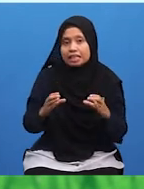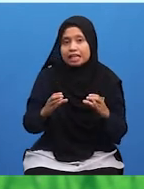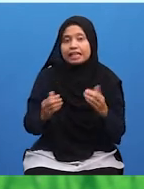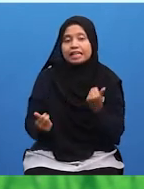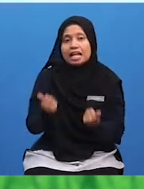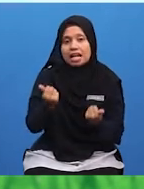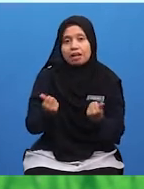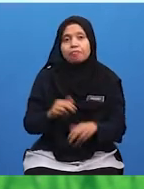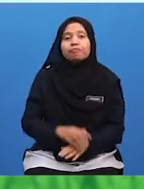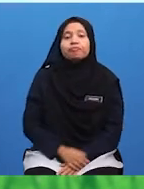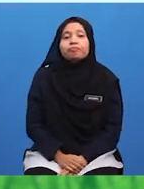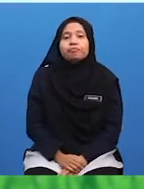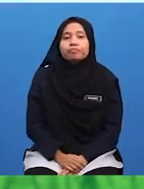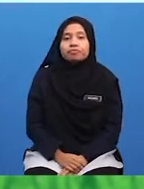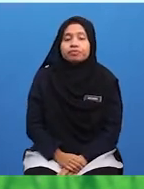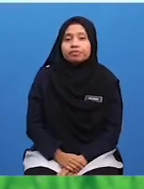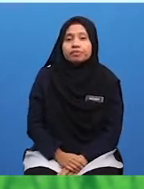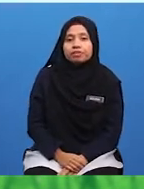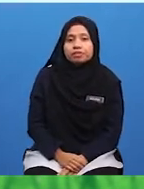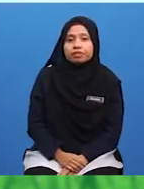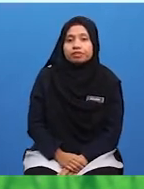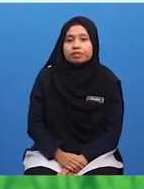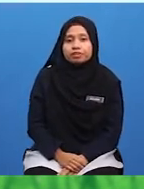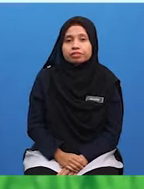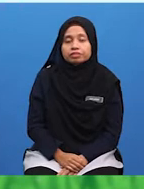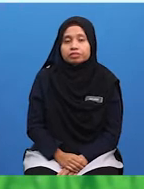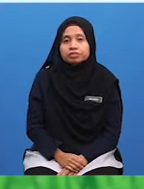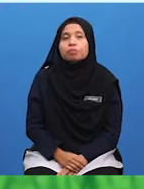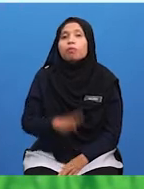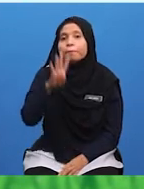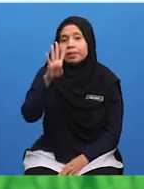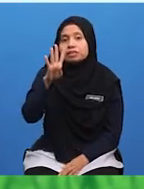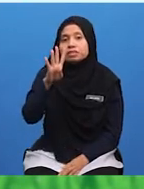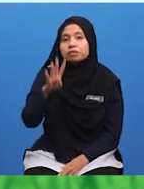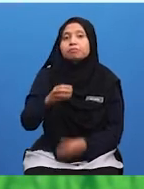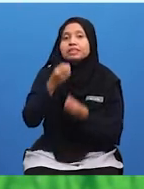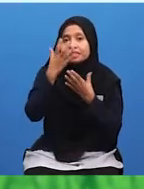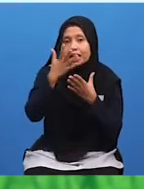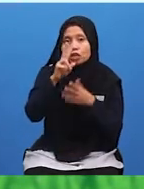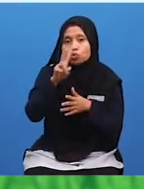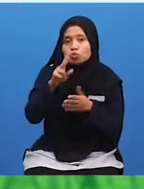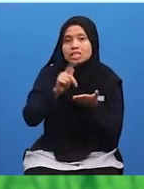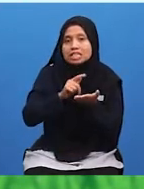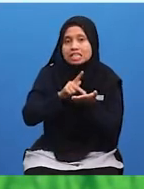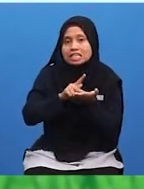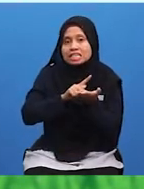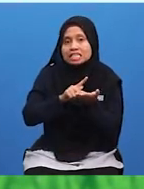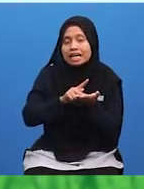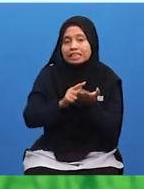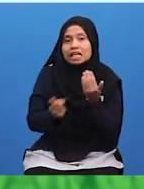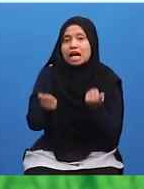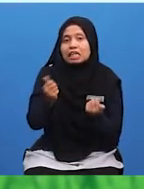bertindak adil dalam pelbagai situasi. Keempat, menyatakan dua